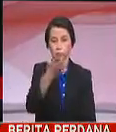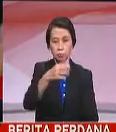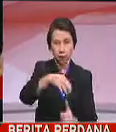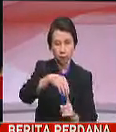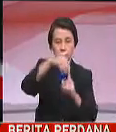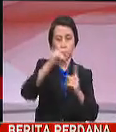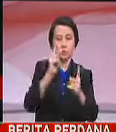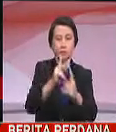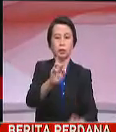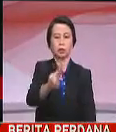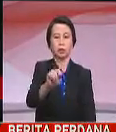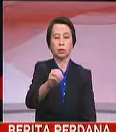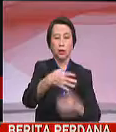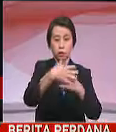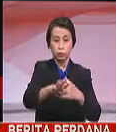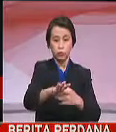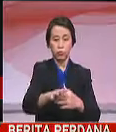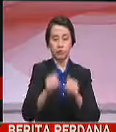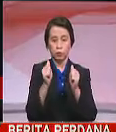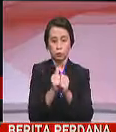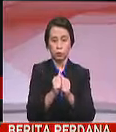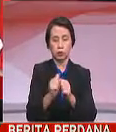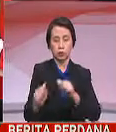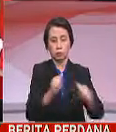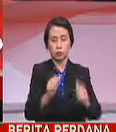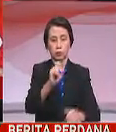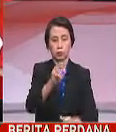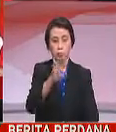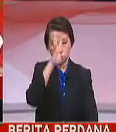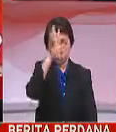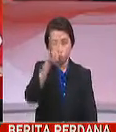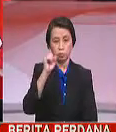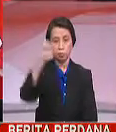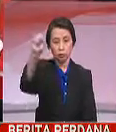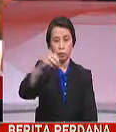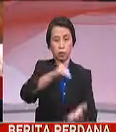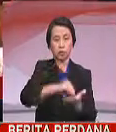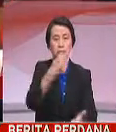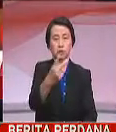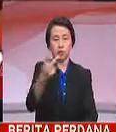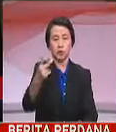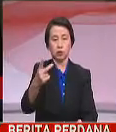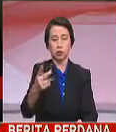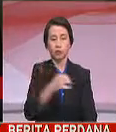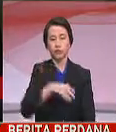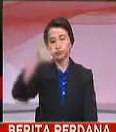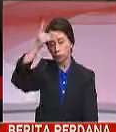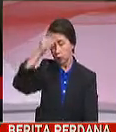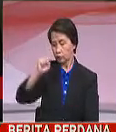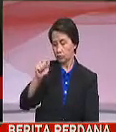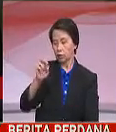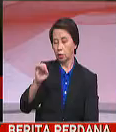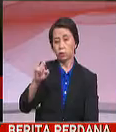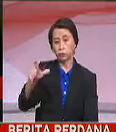eksklusif kepada RTM selepas program bersama penggiat industri kreatif Sabah di Kota Kinabalu. Mengulas lanjut, Dato' Saifuddin